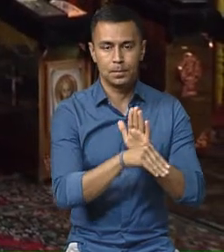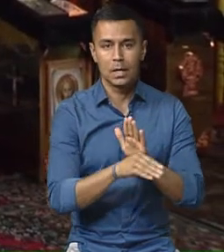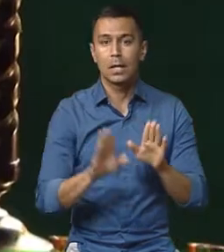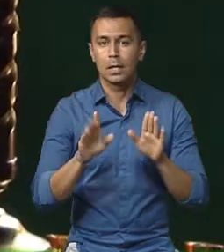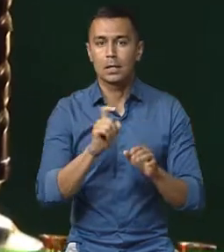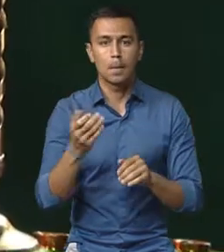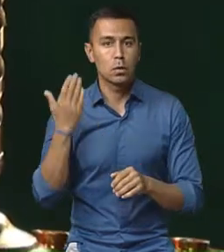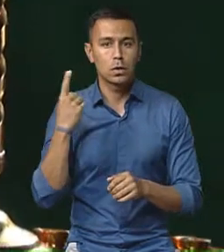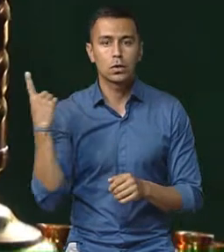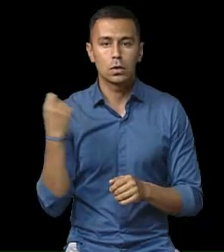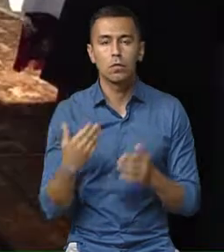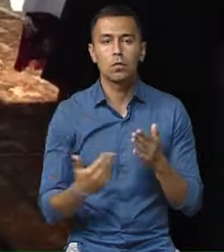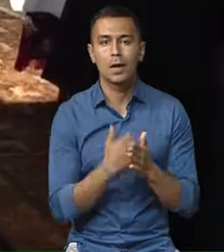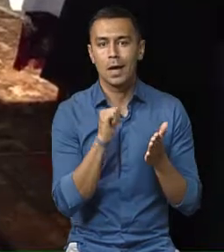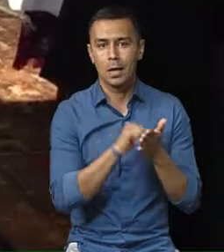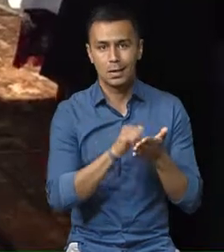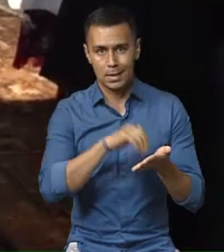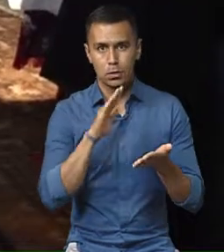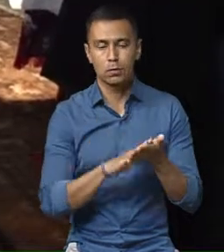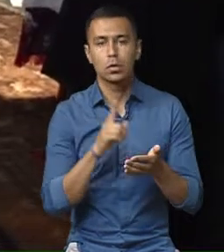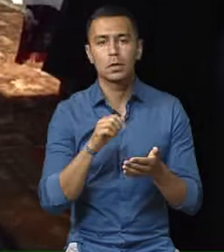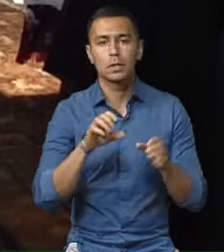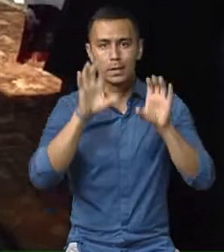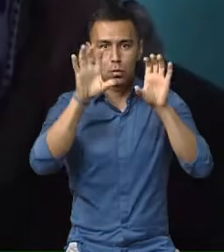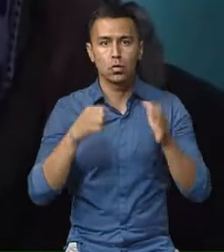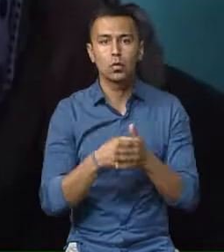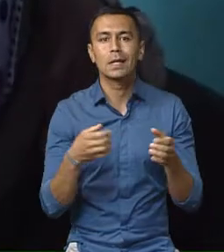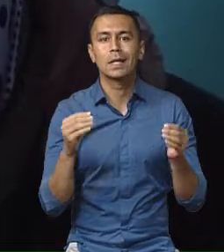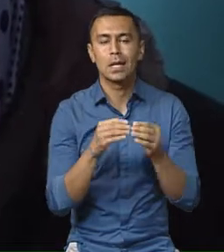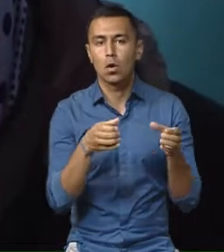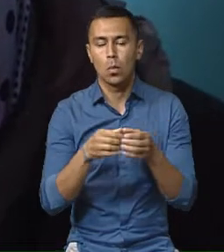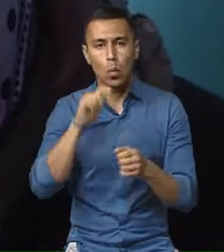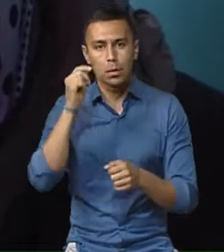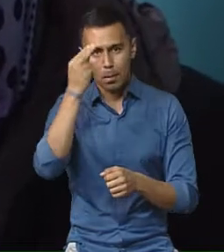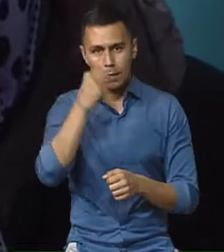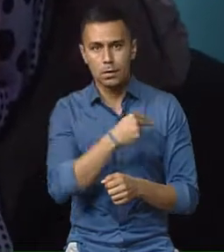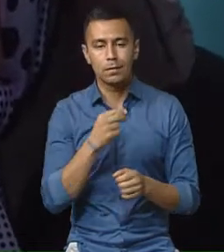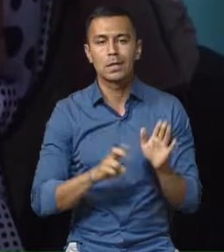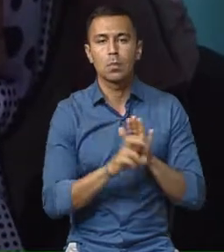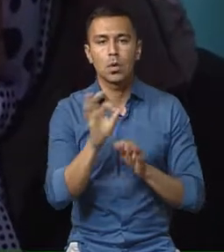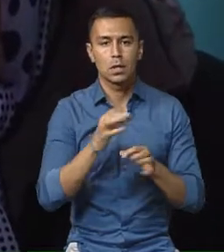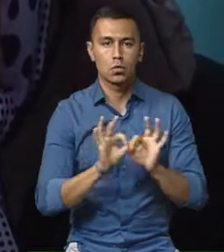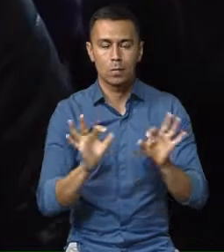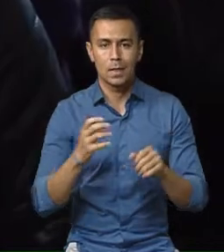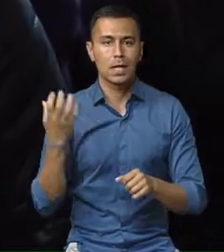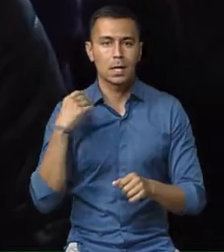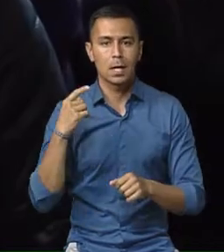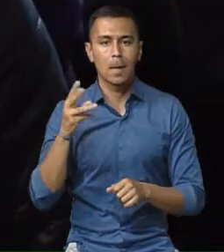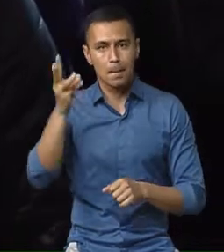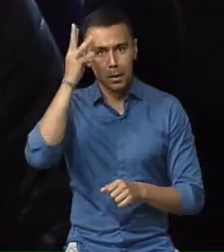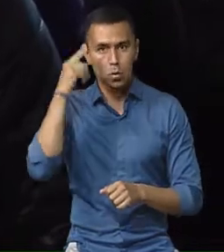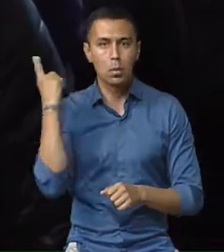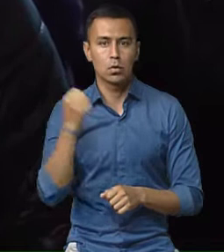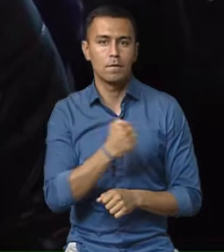за минулий тиждень у новій редакції зареєстровано статути 10 громад Української православної церкви. Про це розповів начальник Хмельницької